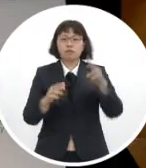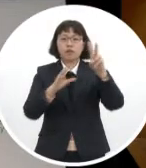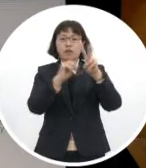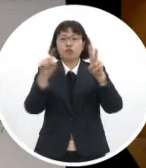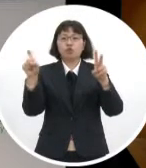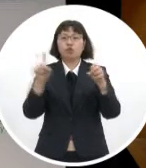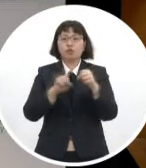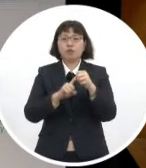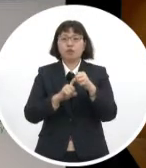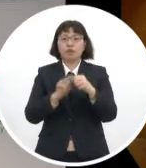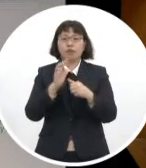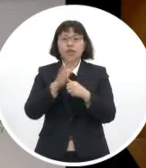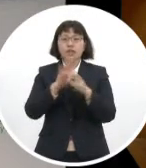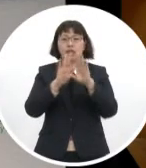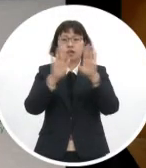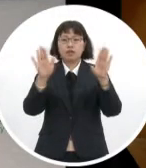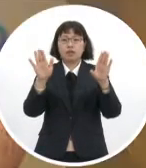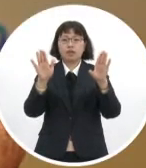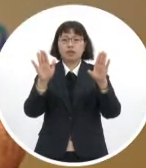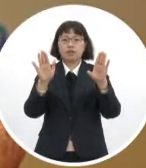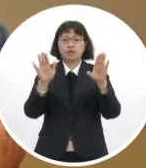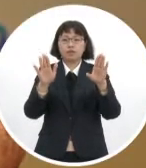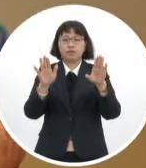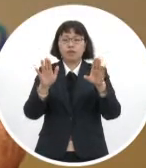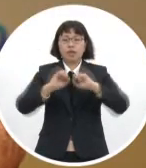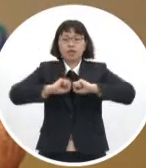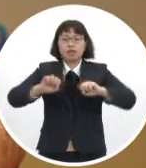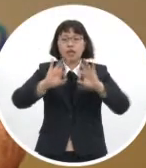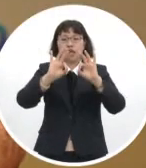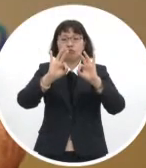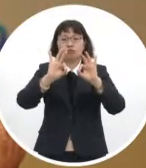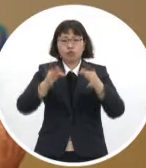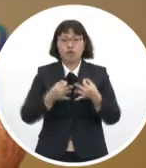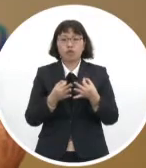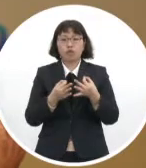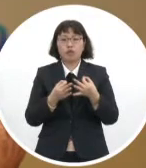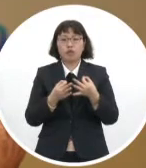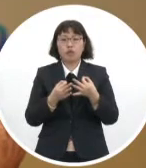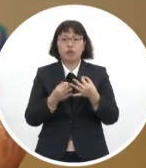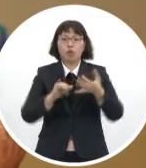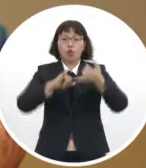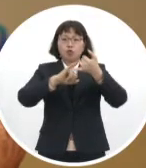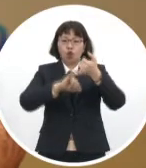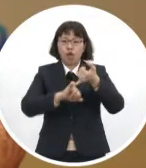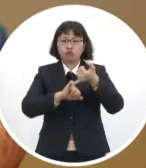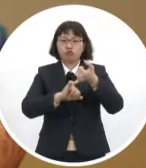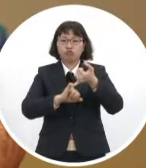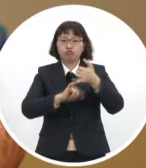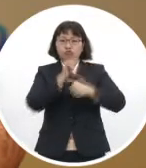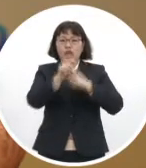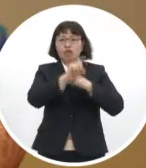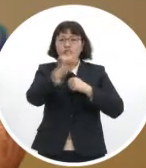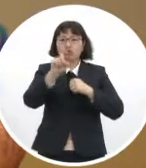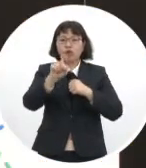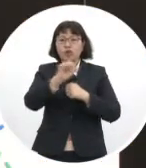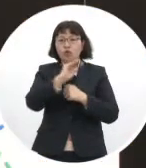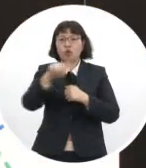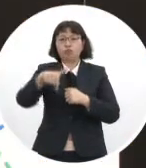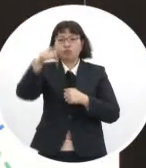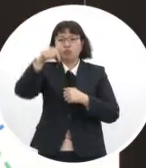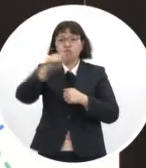2010年、愛知で開催された生物多様性条約第10回締約国会議